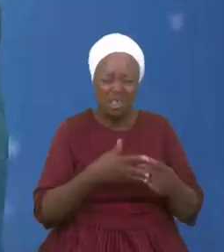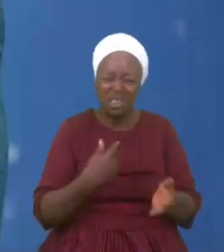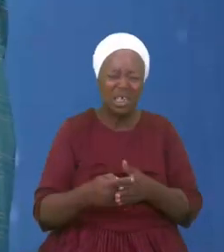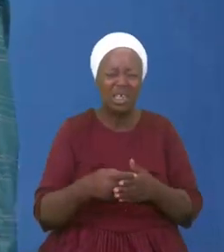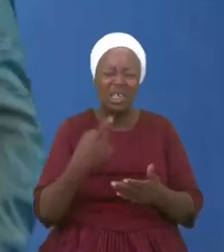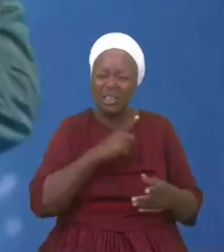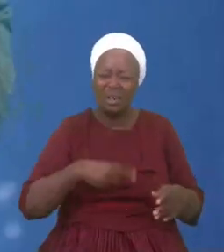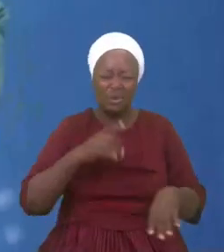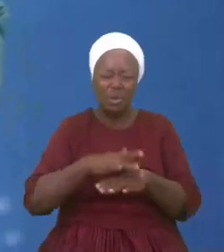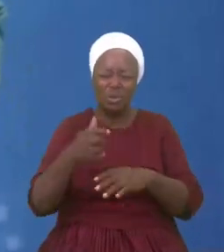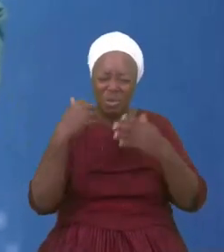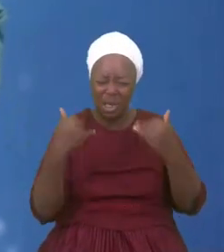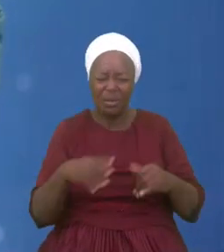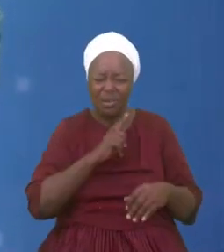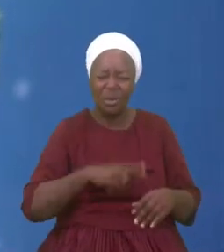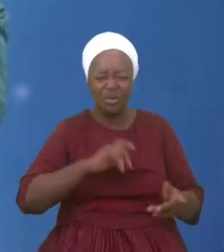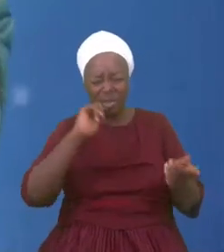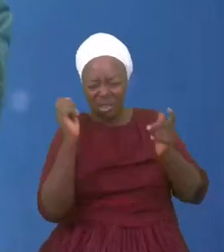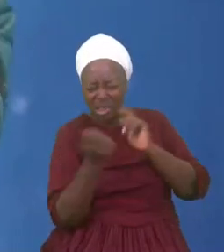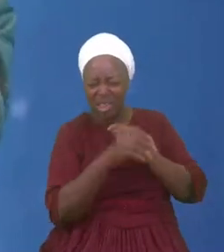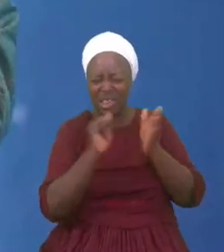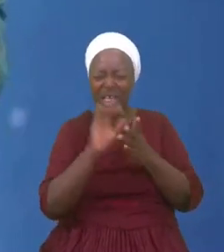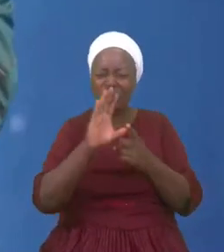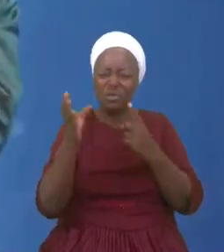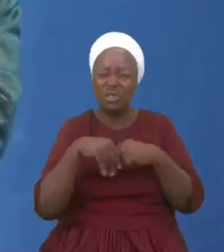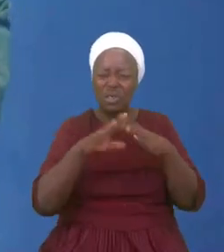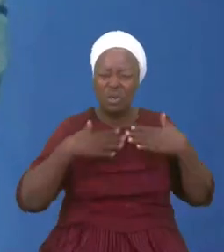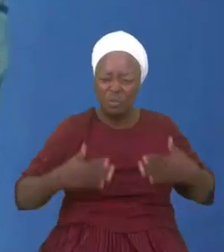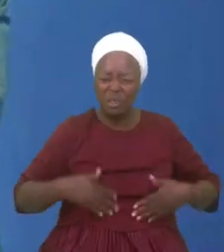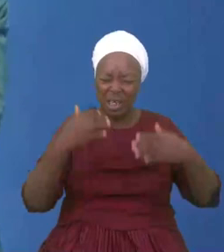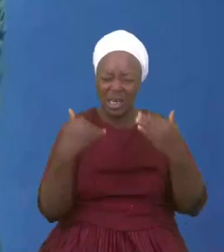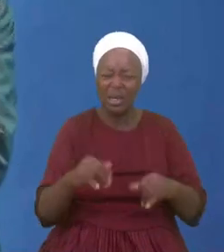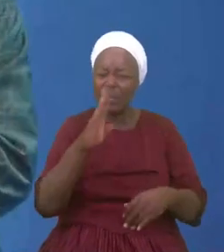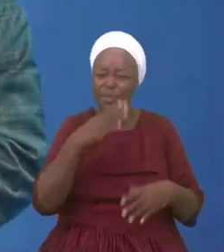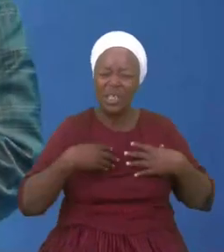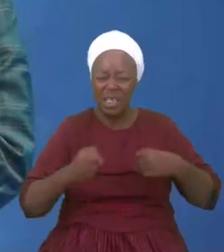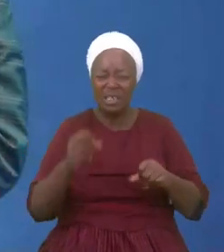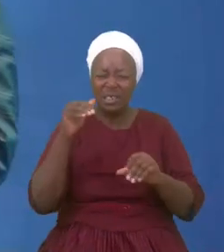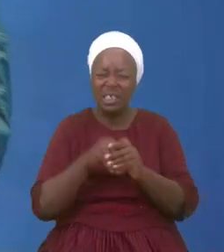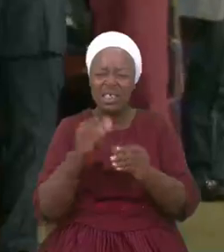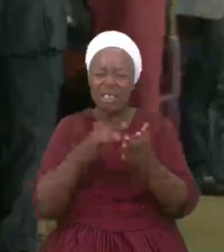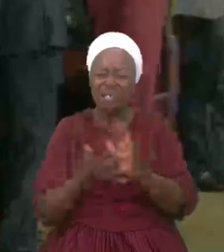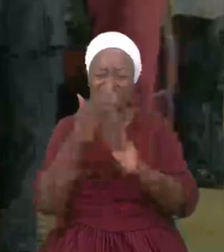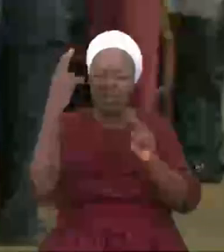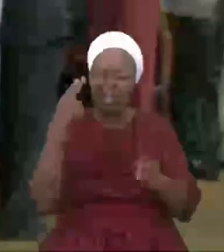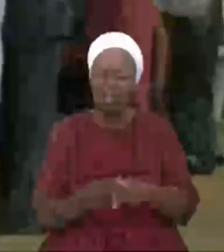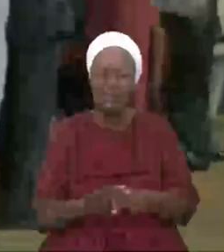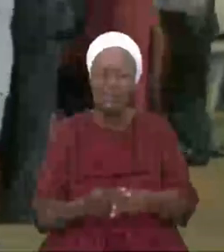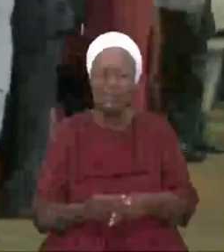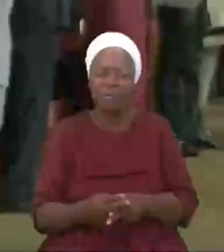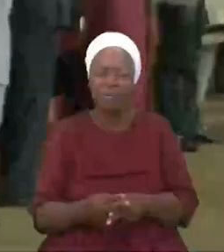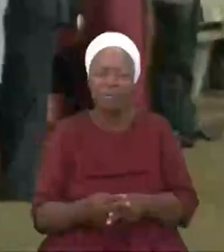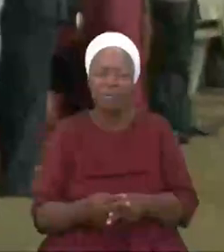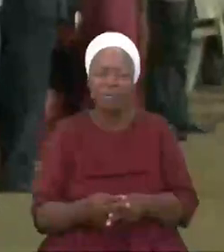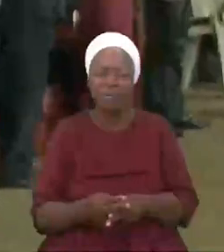diabète type un type de quel soit le cas que c'est un révoque